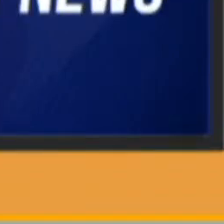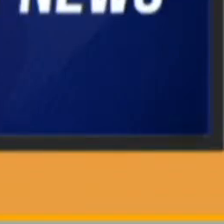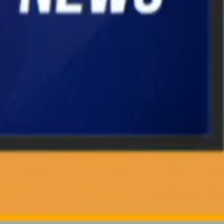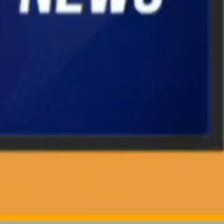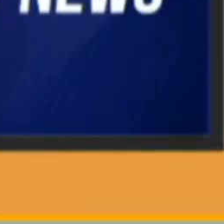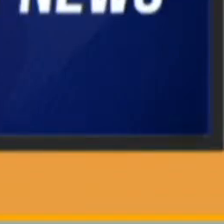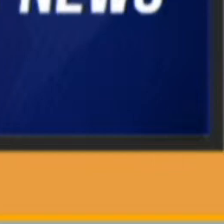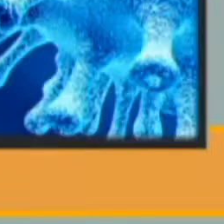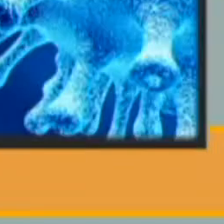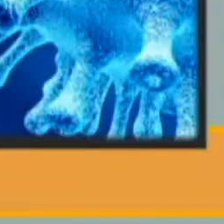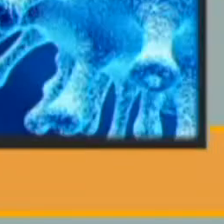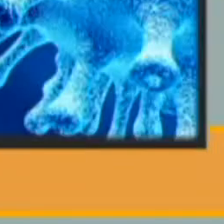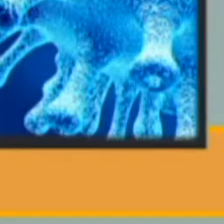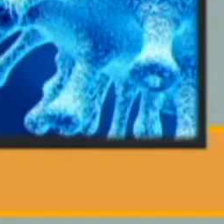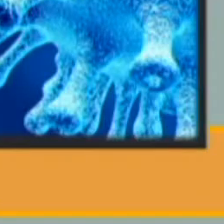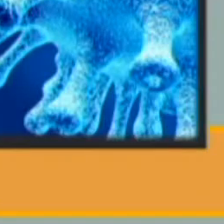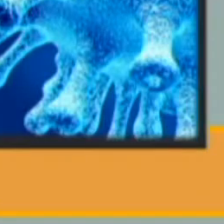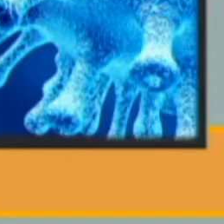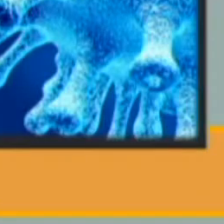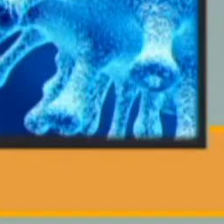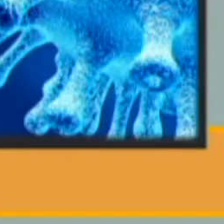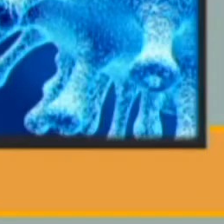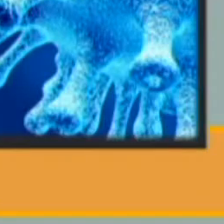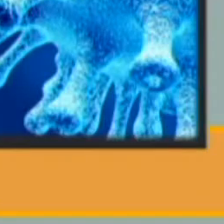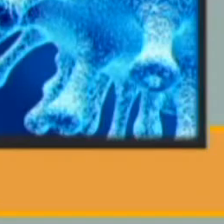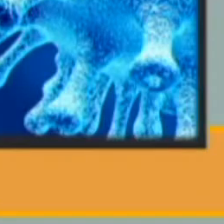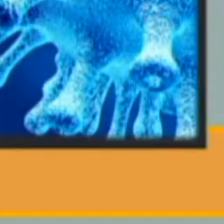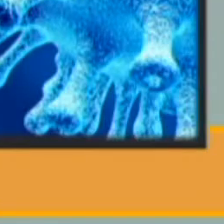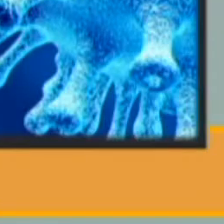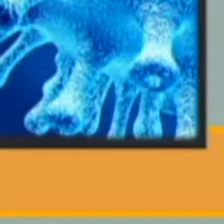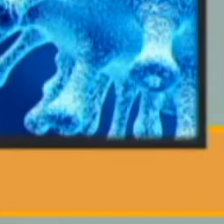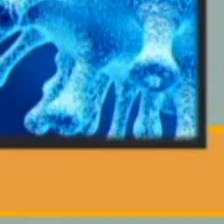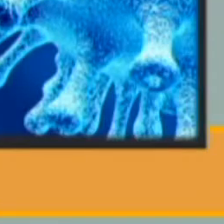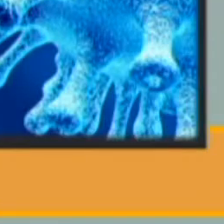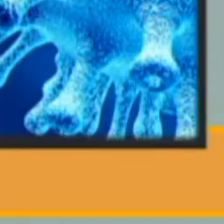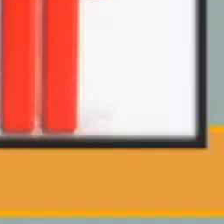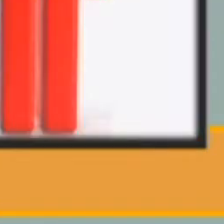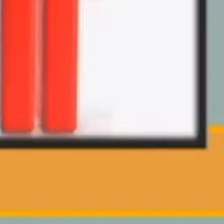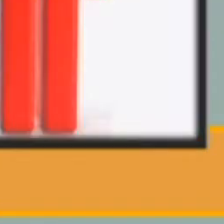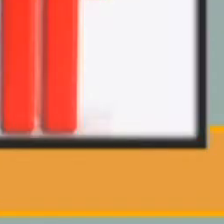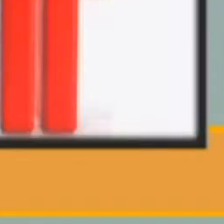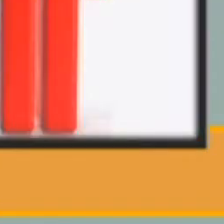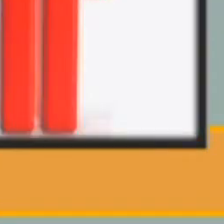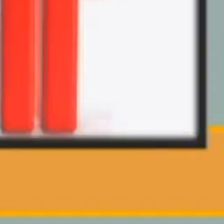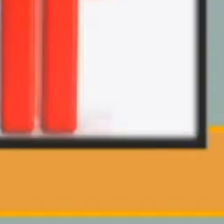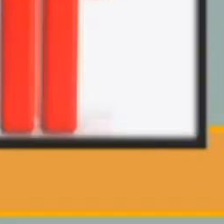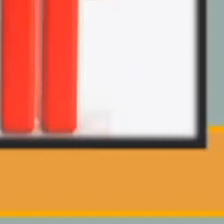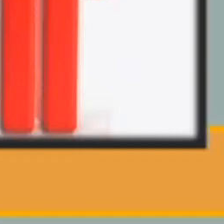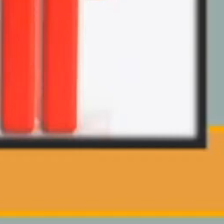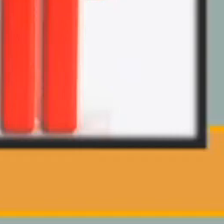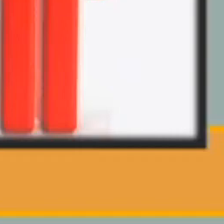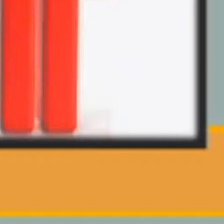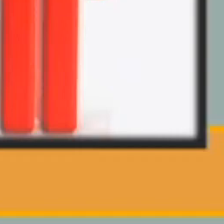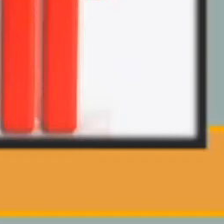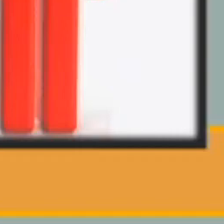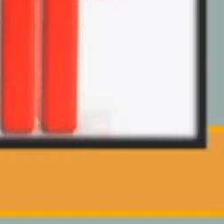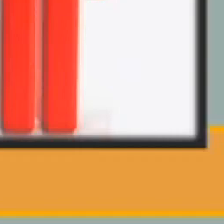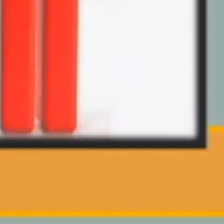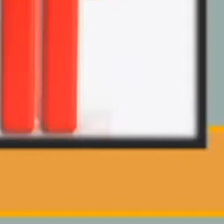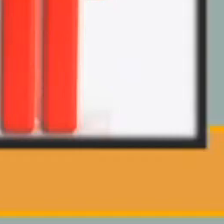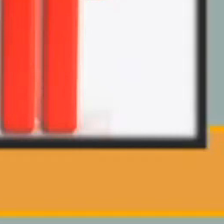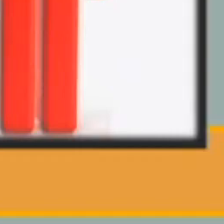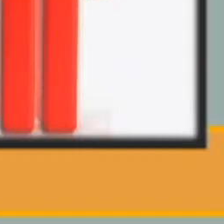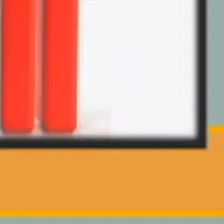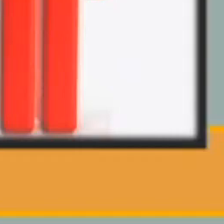Gwema kutsinza emehlo, impumulo nemlomo ngetandla longakati gezi. Gcina sikhala lesinganga 1